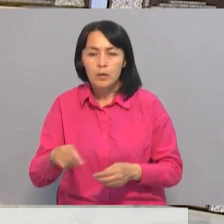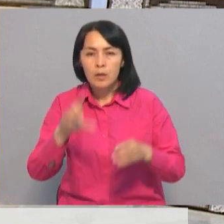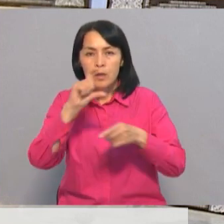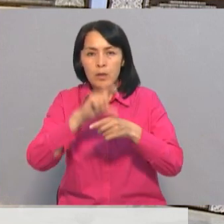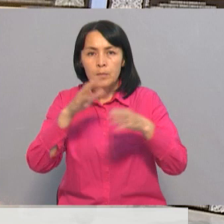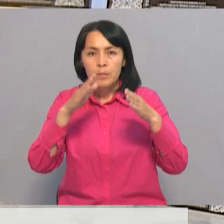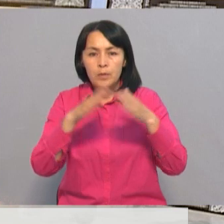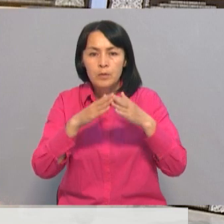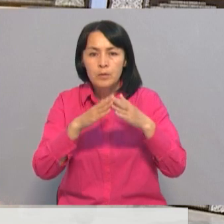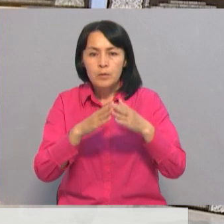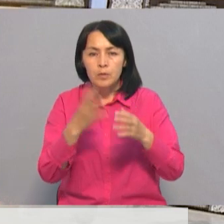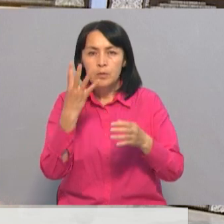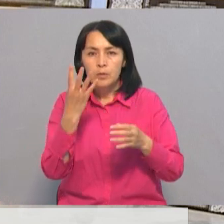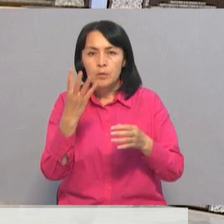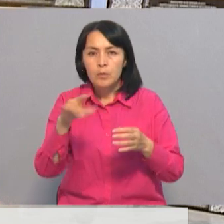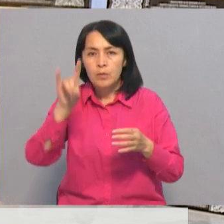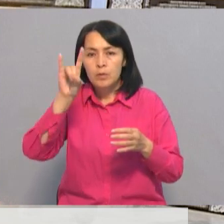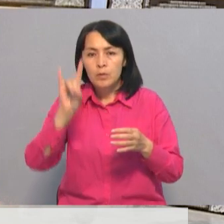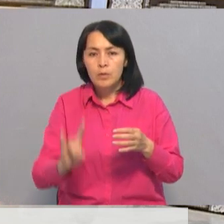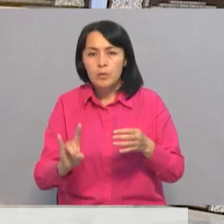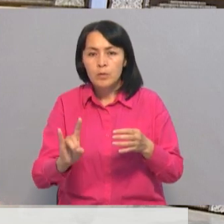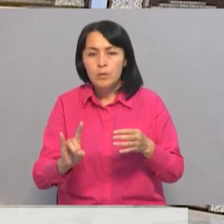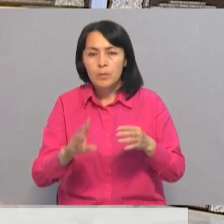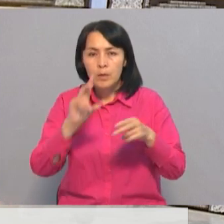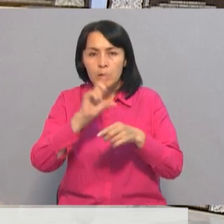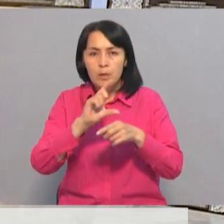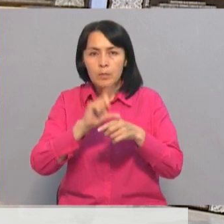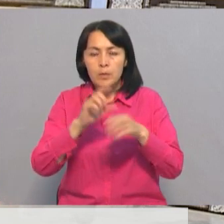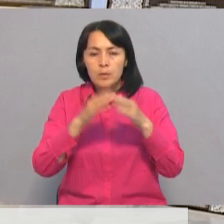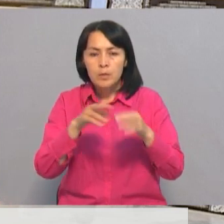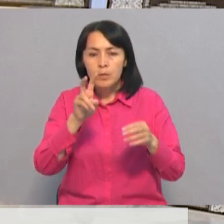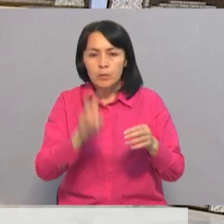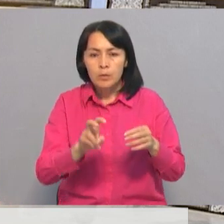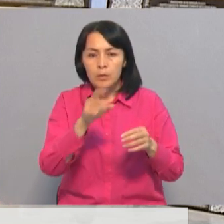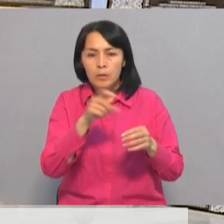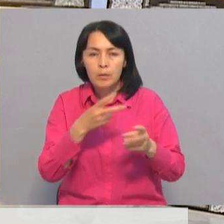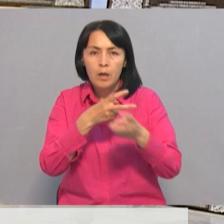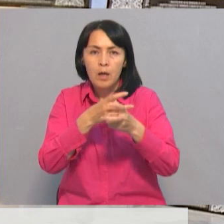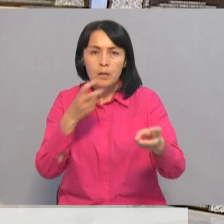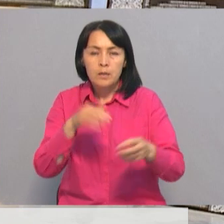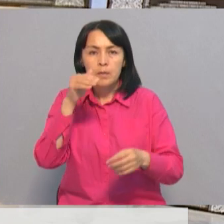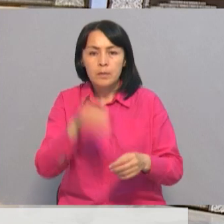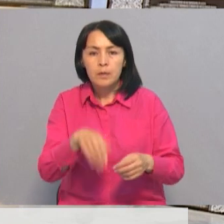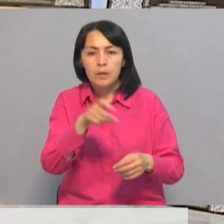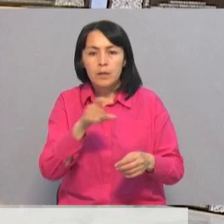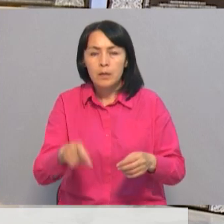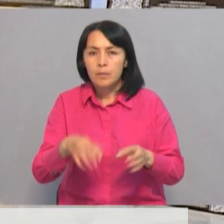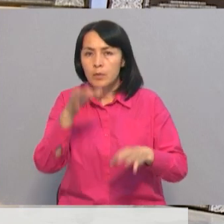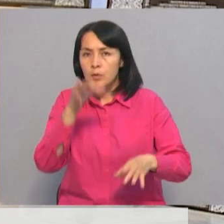Мешіттің төрт жағынан төрт терезеде тұрып мешітте отырған адамдардың бәрін атып тастады. Мыңдаған адам